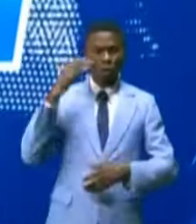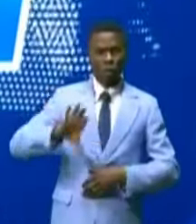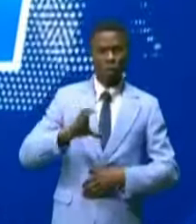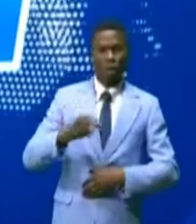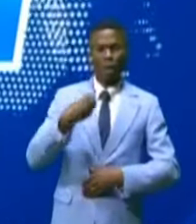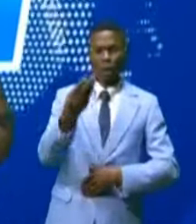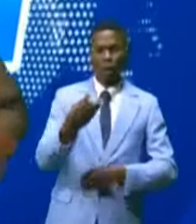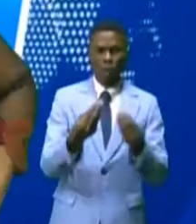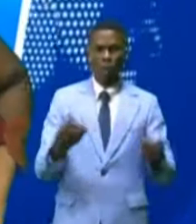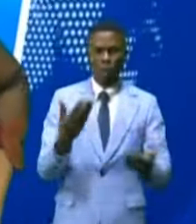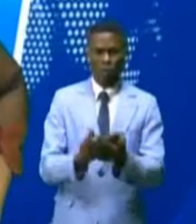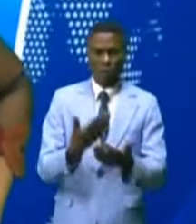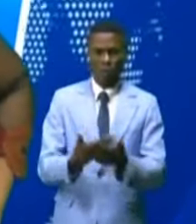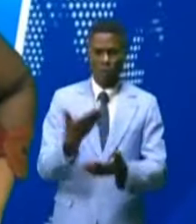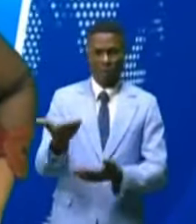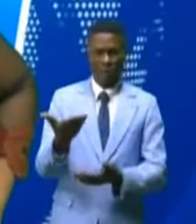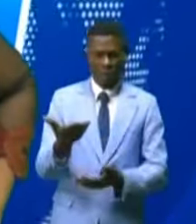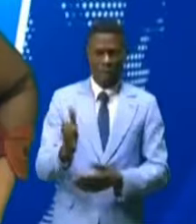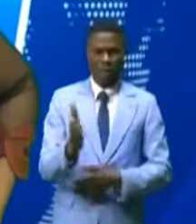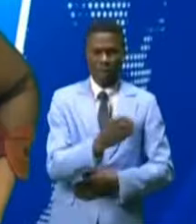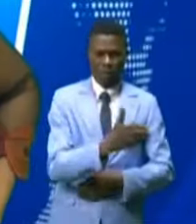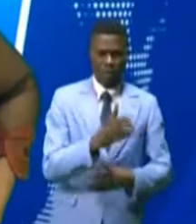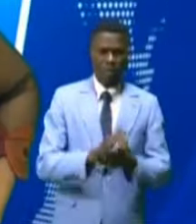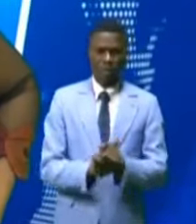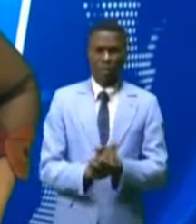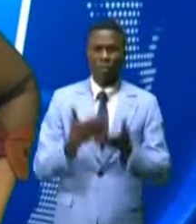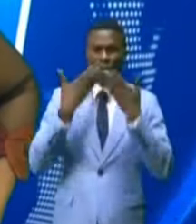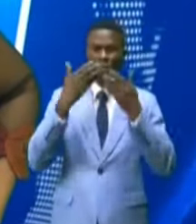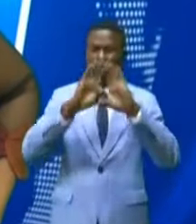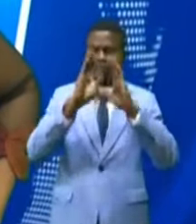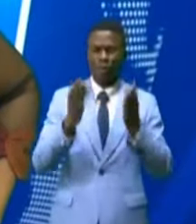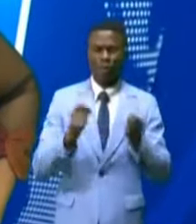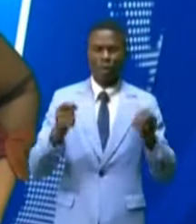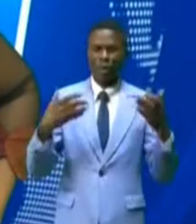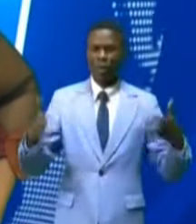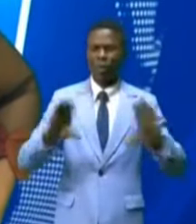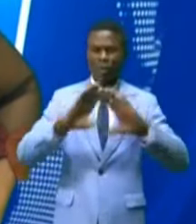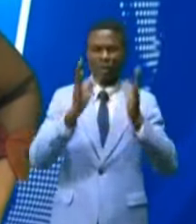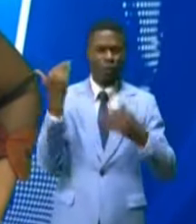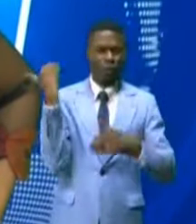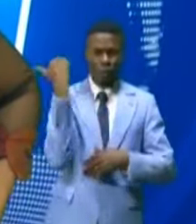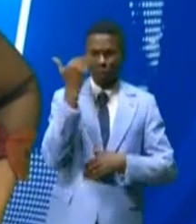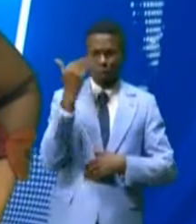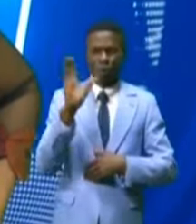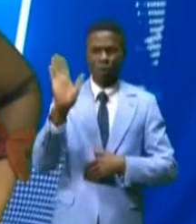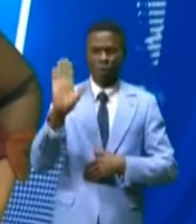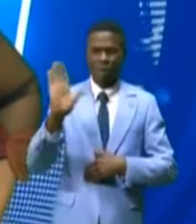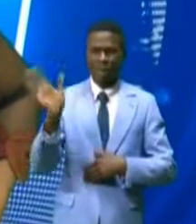pour des solutions idoines. Ainsi prend fin ce journal. Merci à vous de l'avoir suivi.